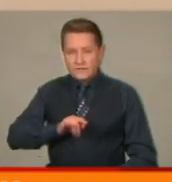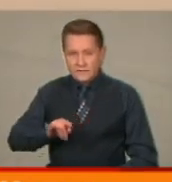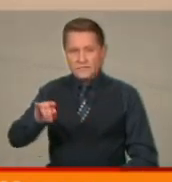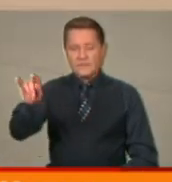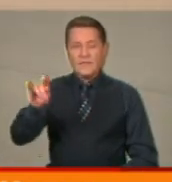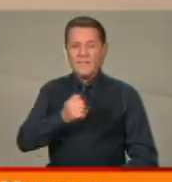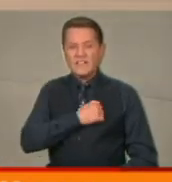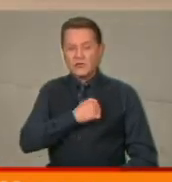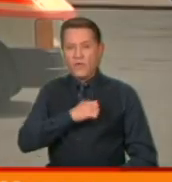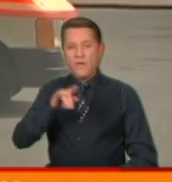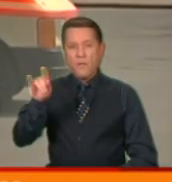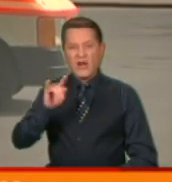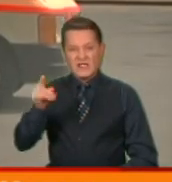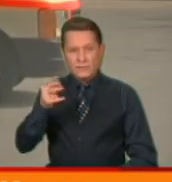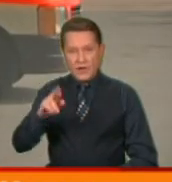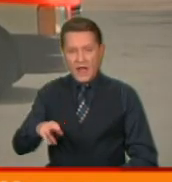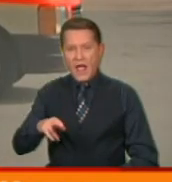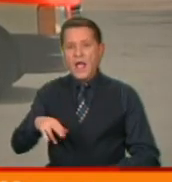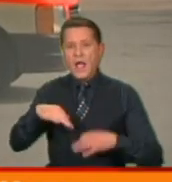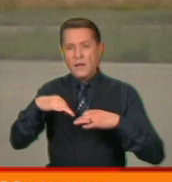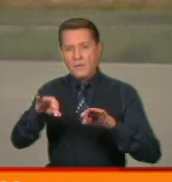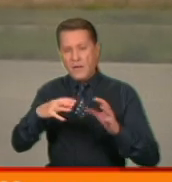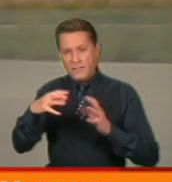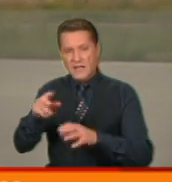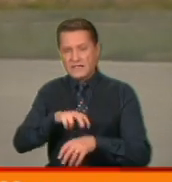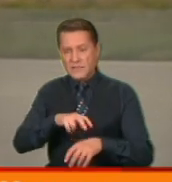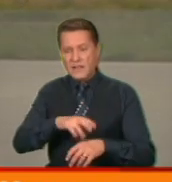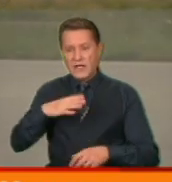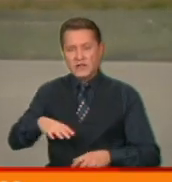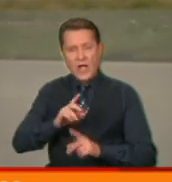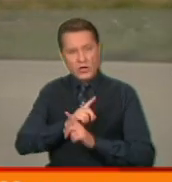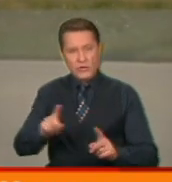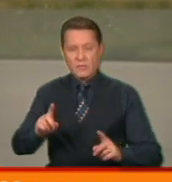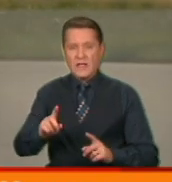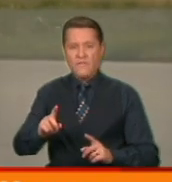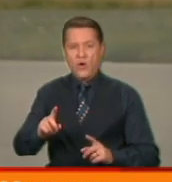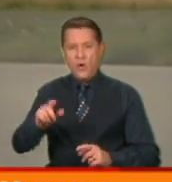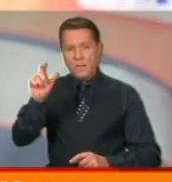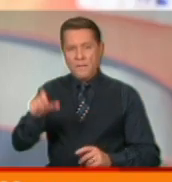військового аеродрому Борисполя. Реанімобіль з медиками чекає на особливого пасажира.